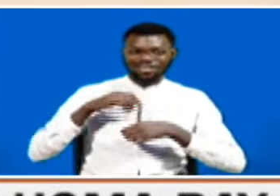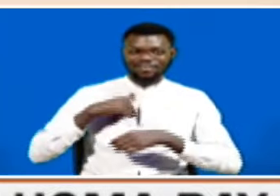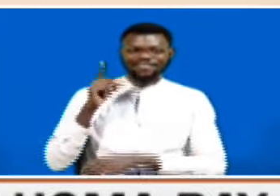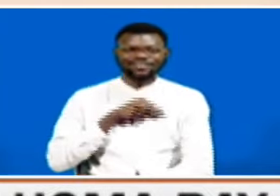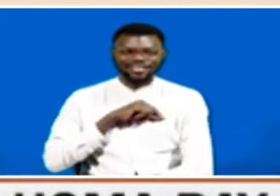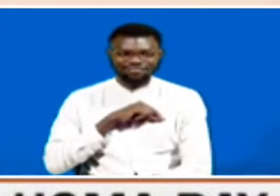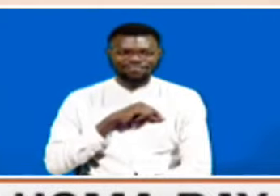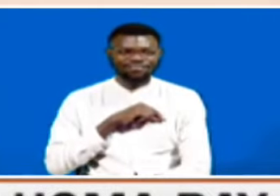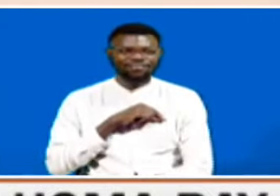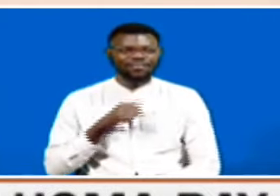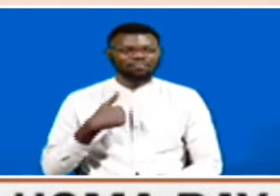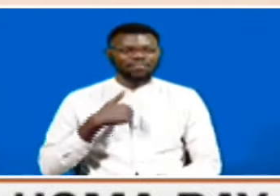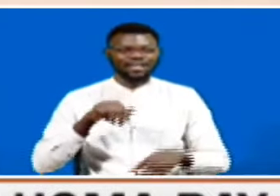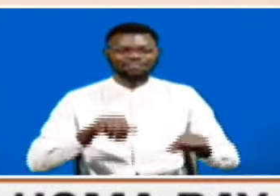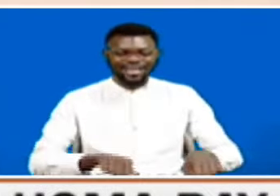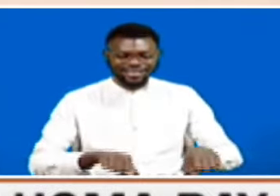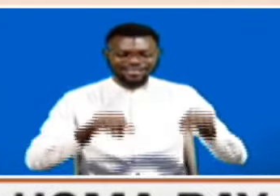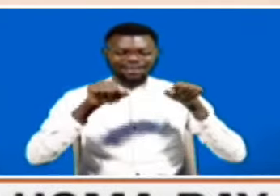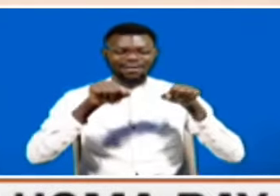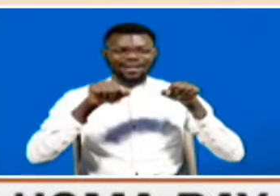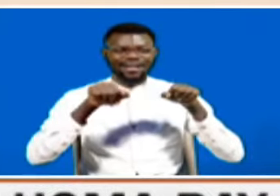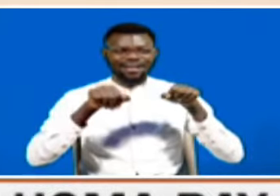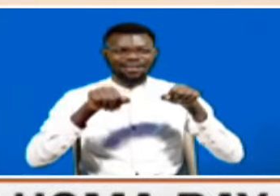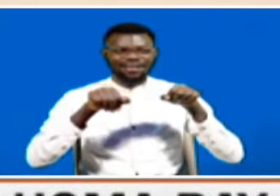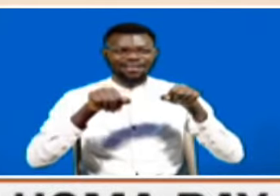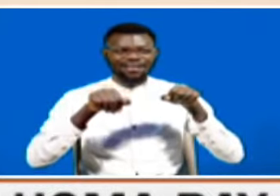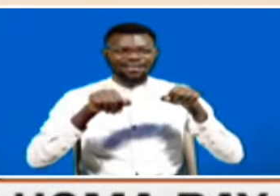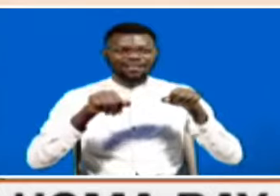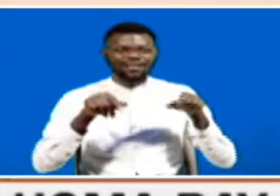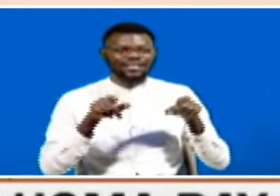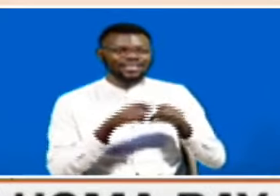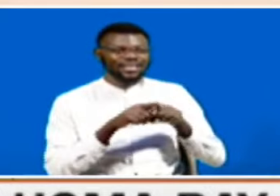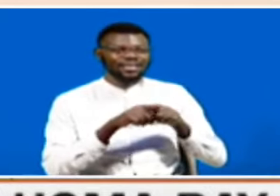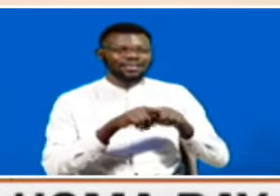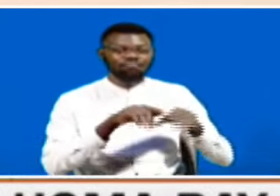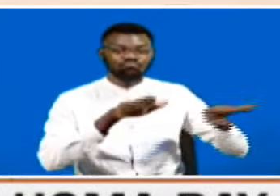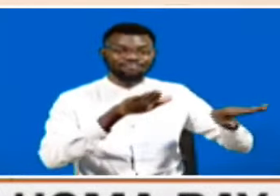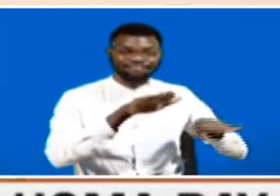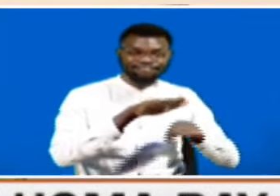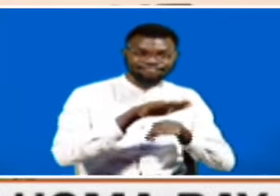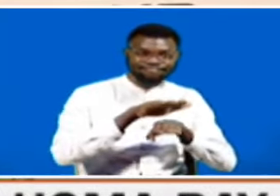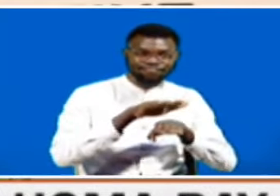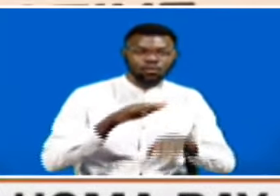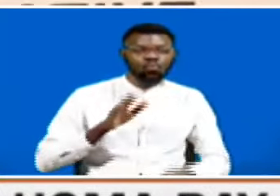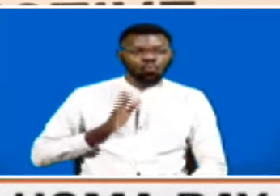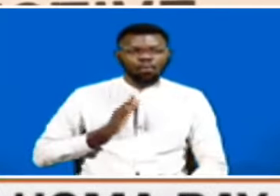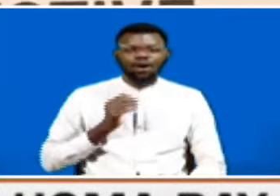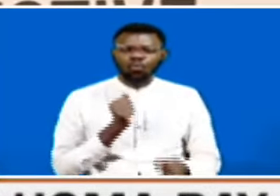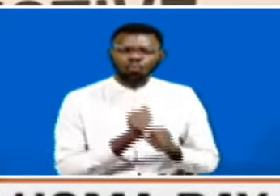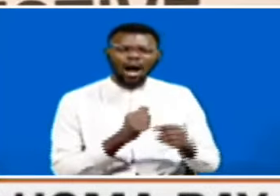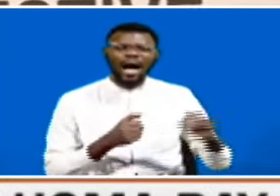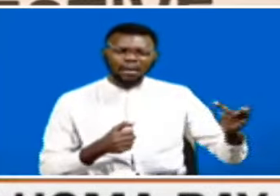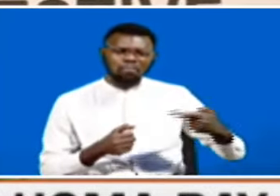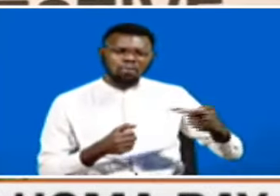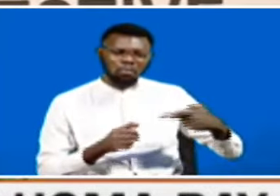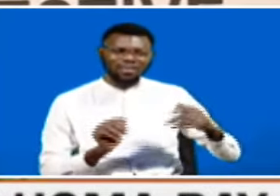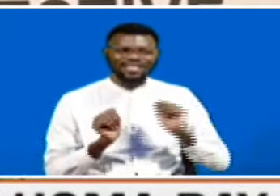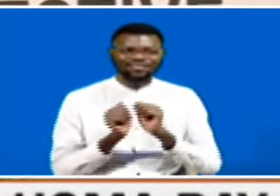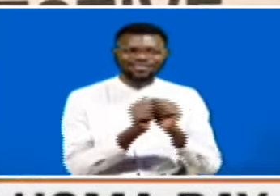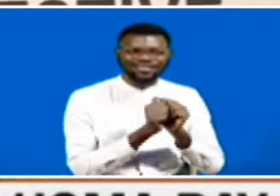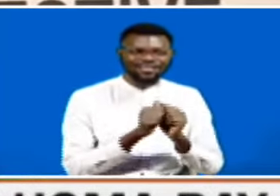kikundi kuwa mwenyekiti wao, na msaidizi wangu pia ni mama ambaye tunafanya naye kazi pamoja.